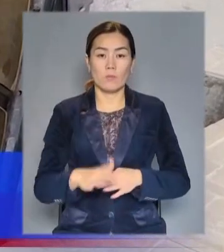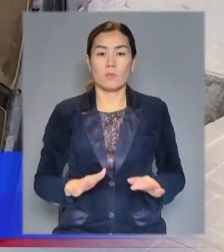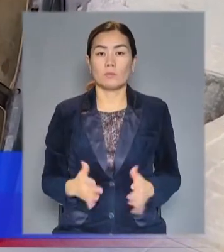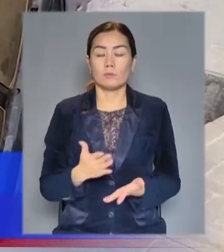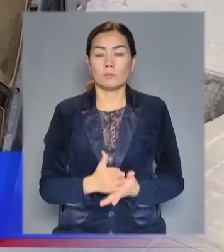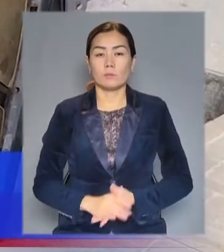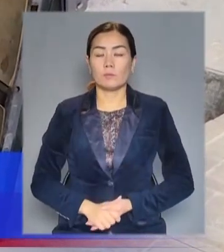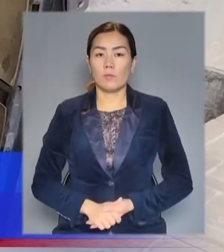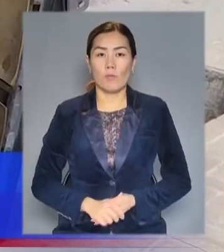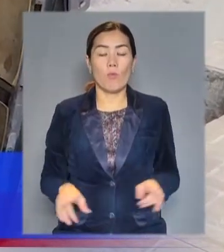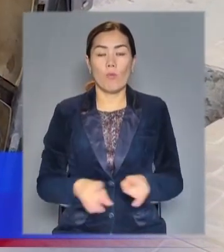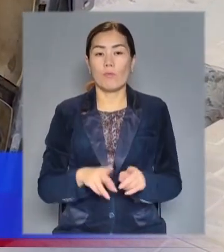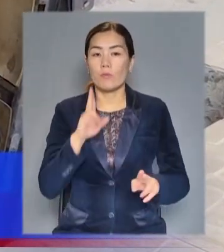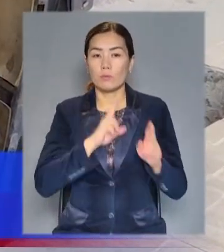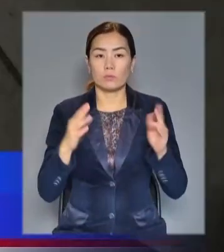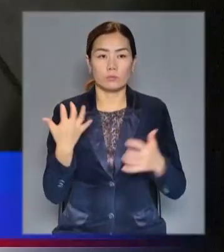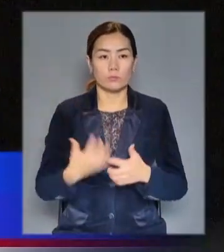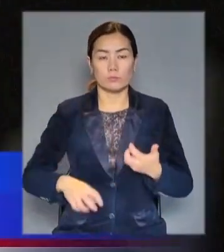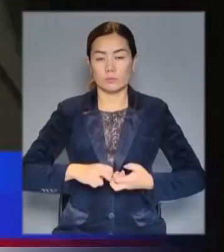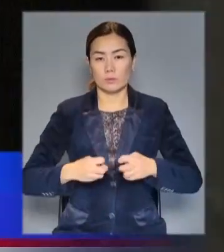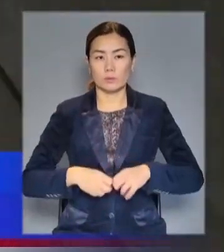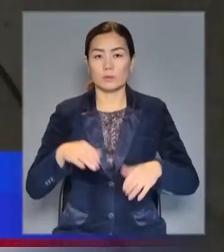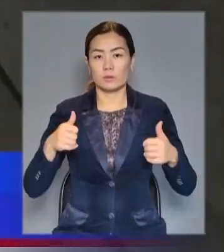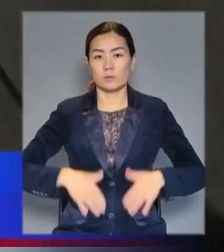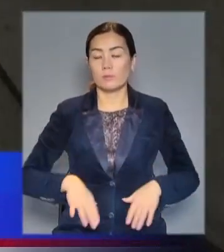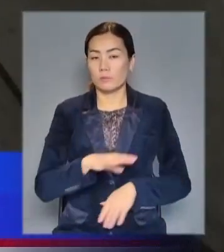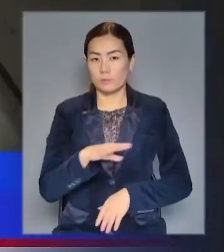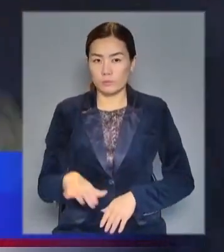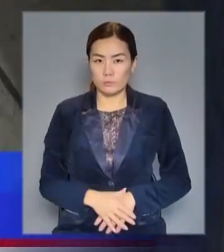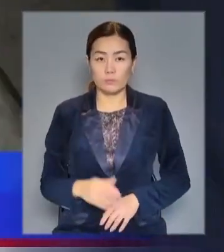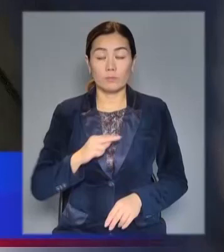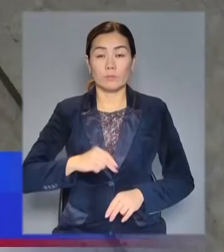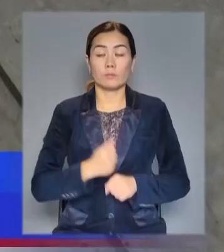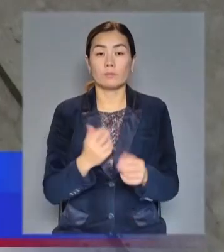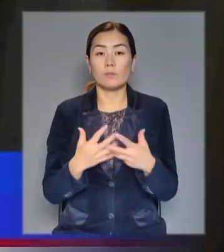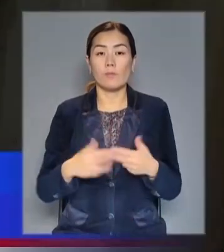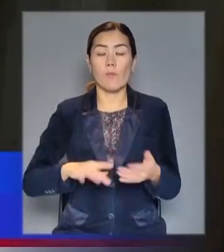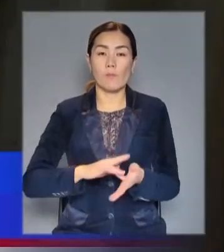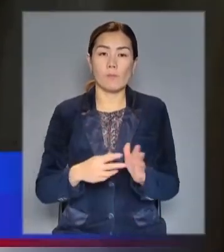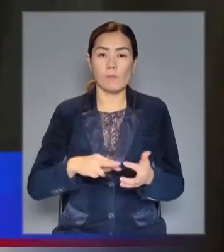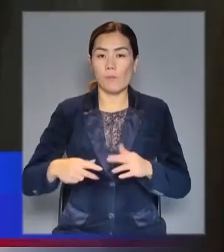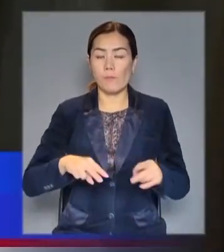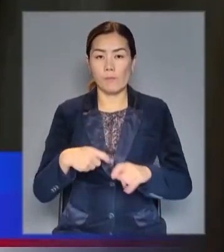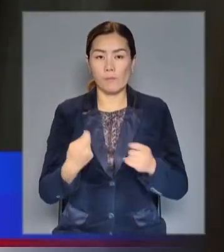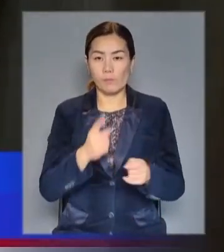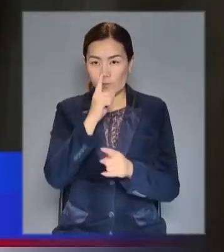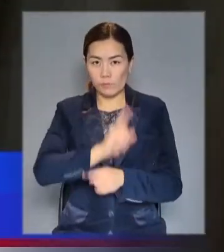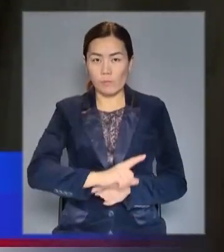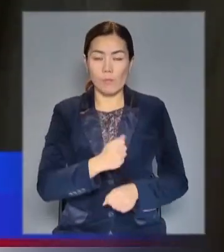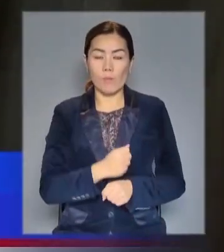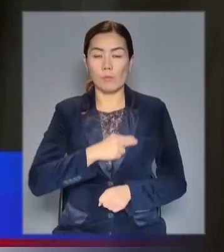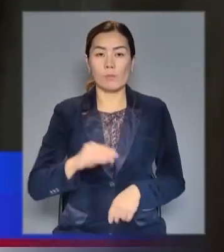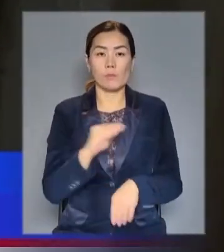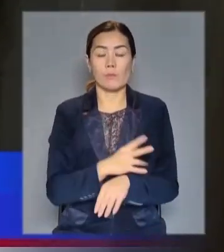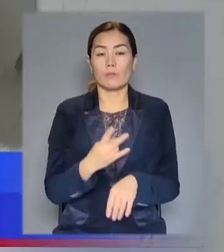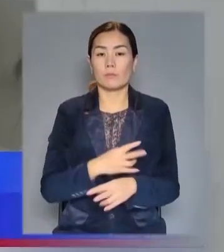деректері көрсетілген, алайда шағым қараусыз қалып, мәселе мүлдем қаралмаған. Жұмысшыларға есеп айырысу парақтары берілмейді. Ал үстеме жұмыс